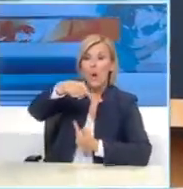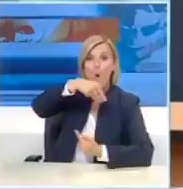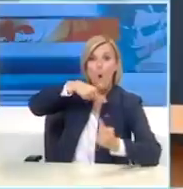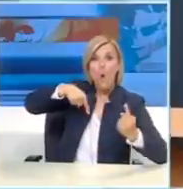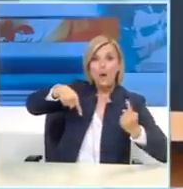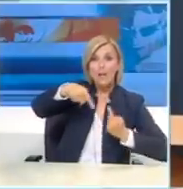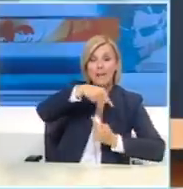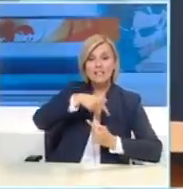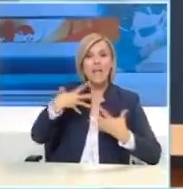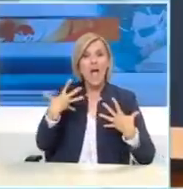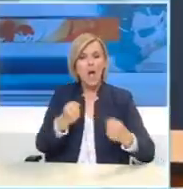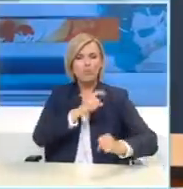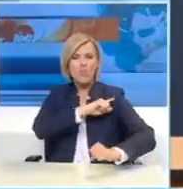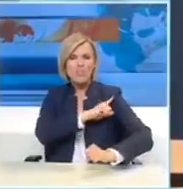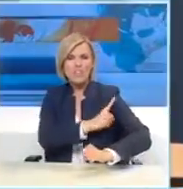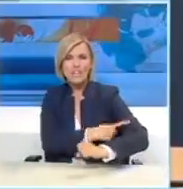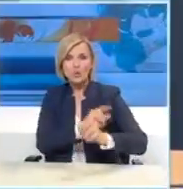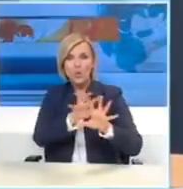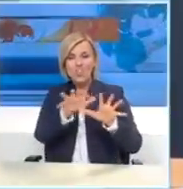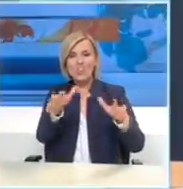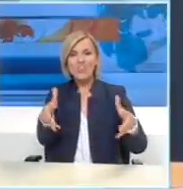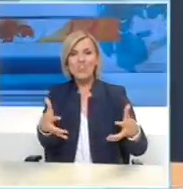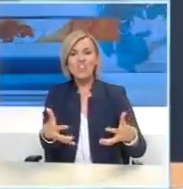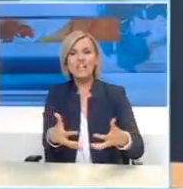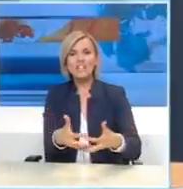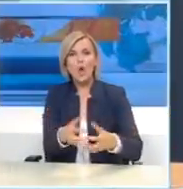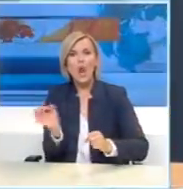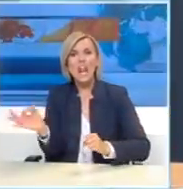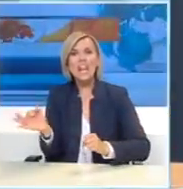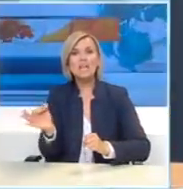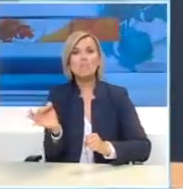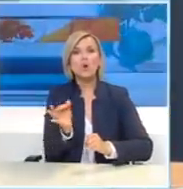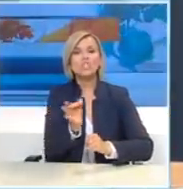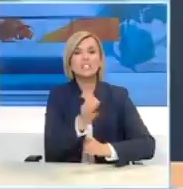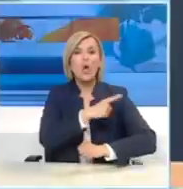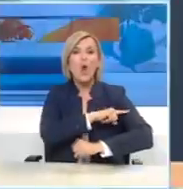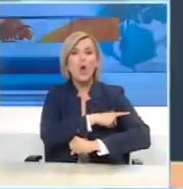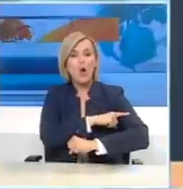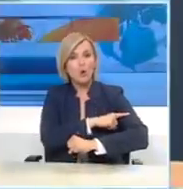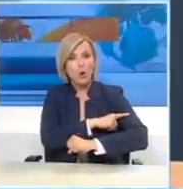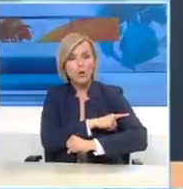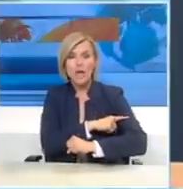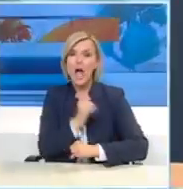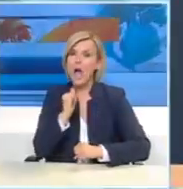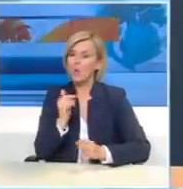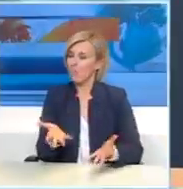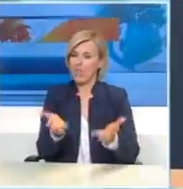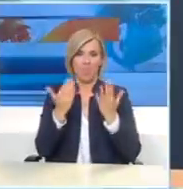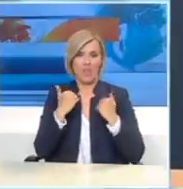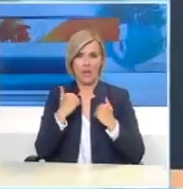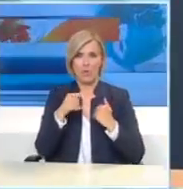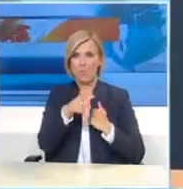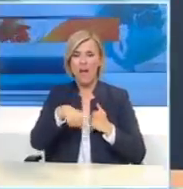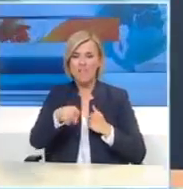στην Ελλάδα είναι πολύ δυνατό και υποστήριζεται από μια πολύ δυνατή εταιρεία, την Ελληνική Εταιρεία Λοιμόξεων. Και δεν έχουμε τέτοιες πληροφορίες